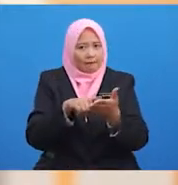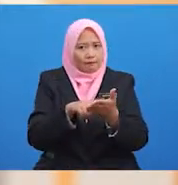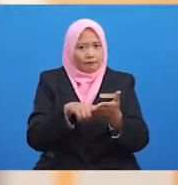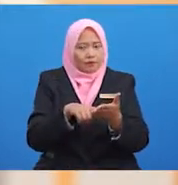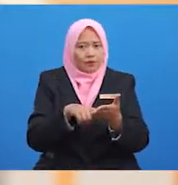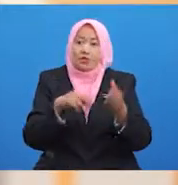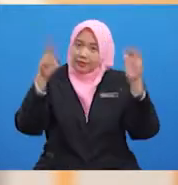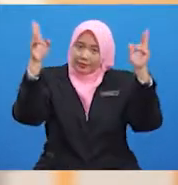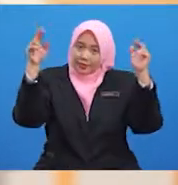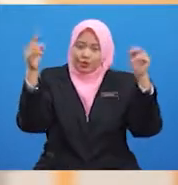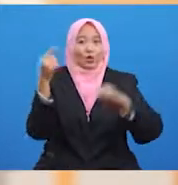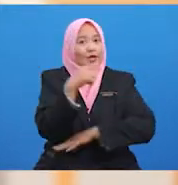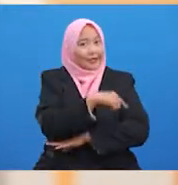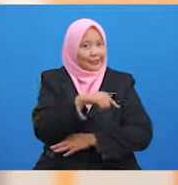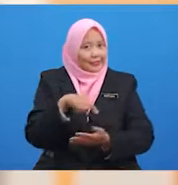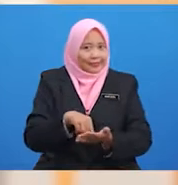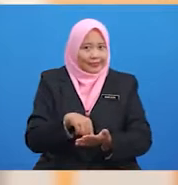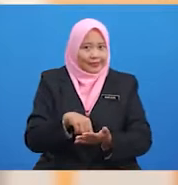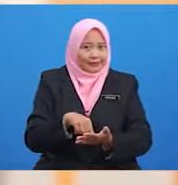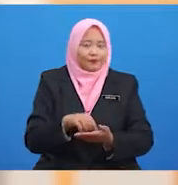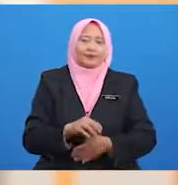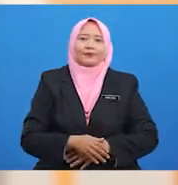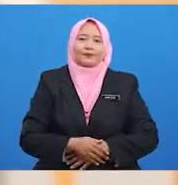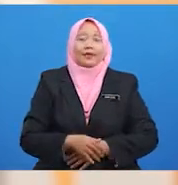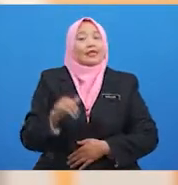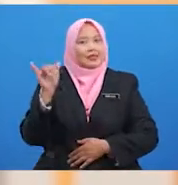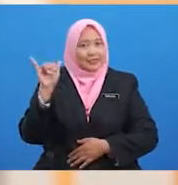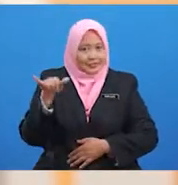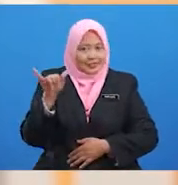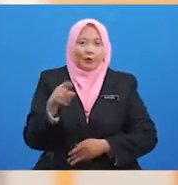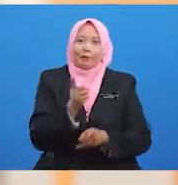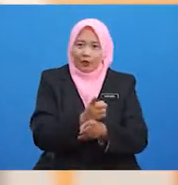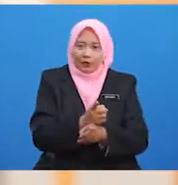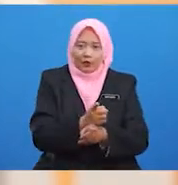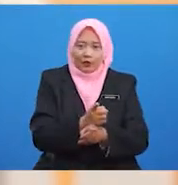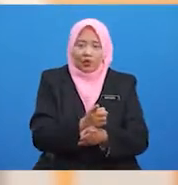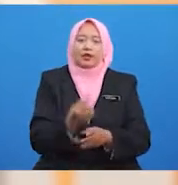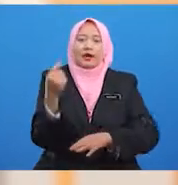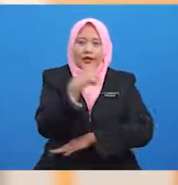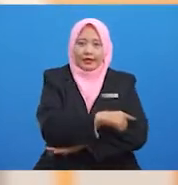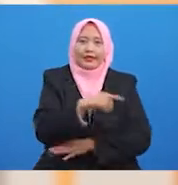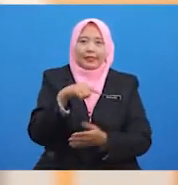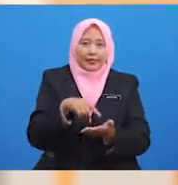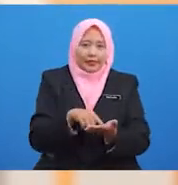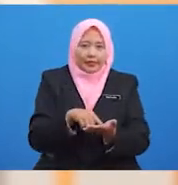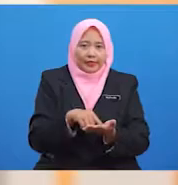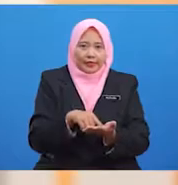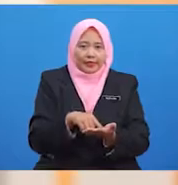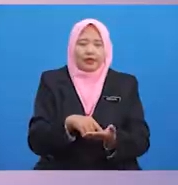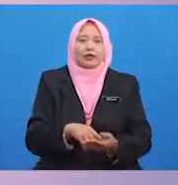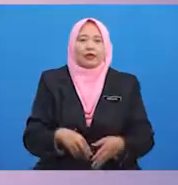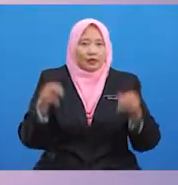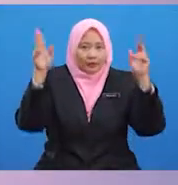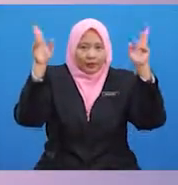agaknya tajuk pada hari ini ya? Ya, betul. Hari ini kita akan belajar bab 7,